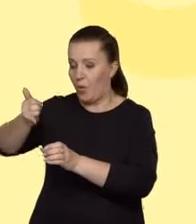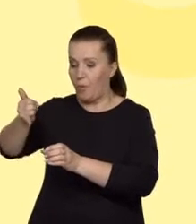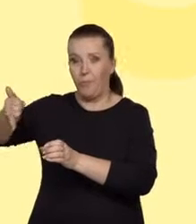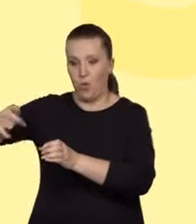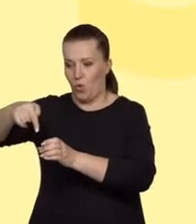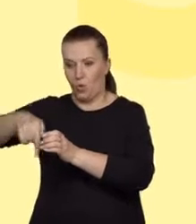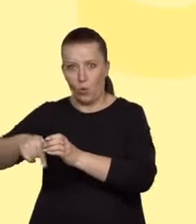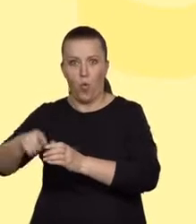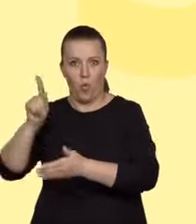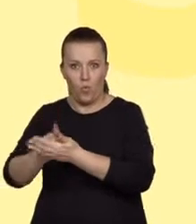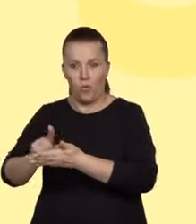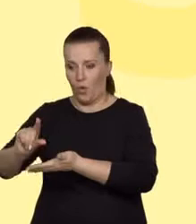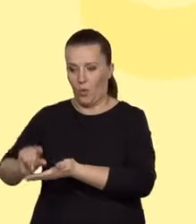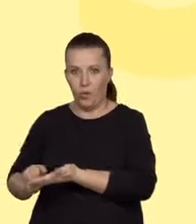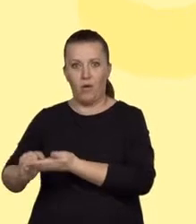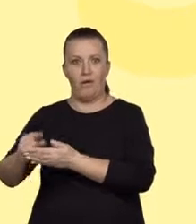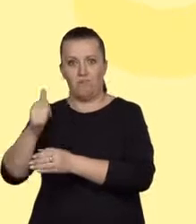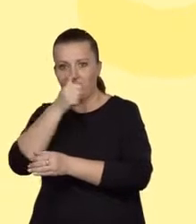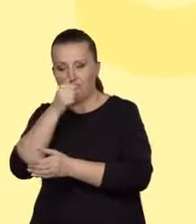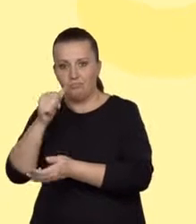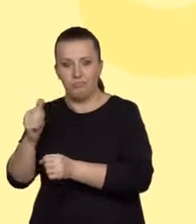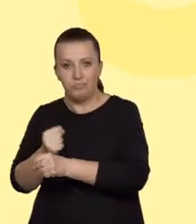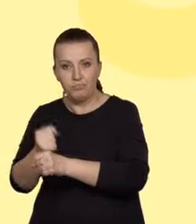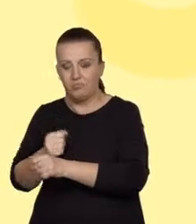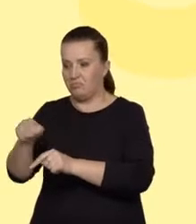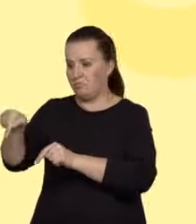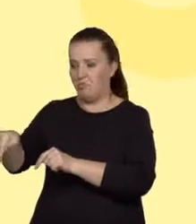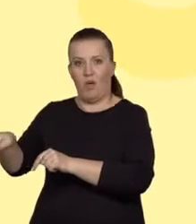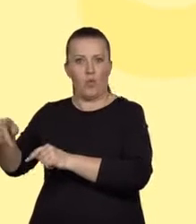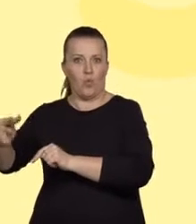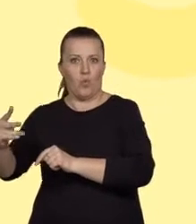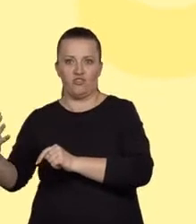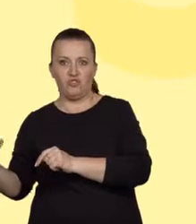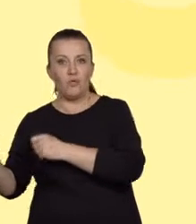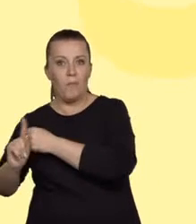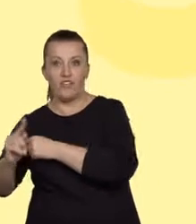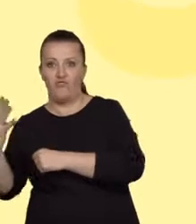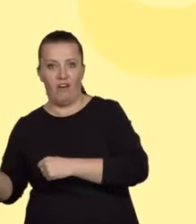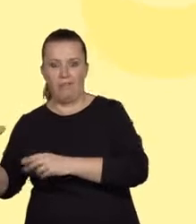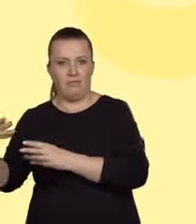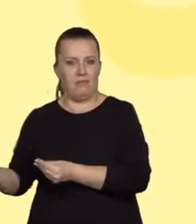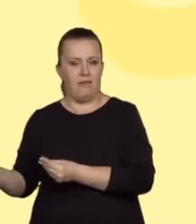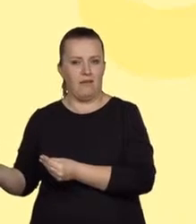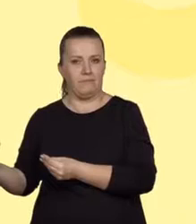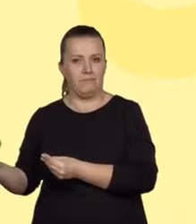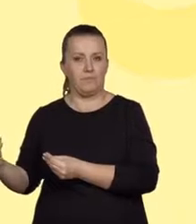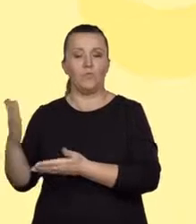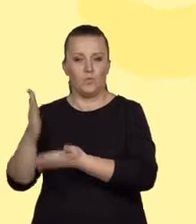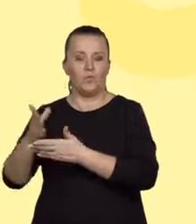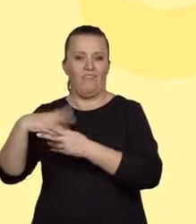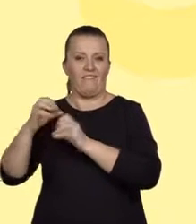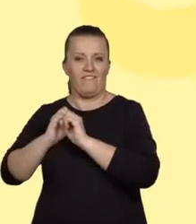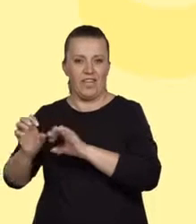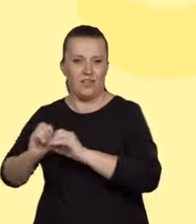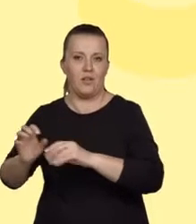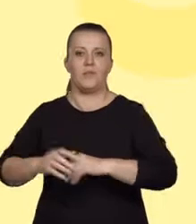trzeciego, a nie powstał w wyniku ogrzania roztworu otrzymanego po dodaniu świeżo strąconego wodorotlenku miedzi 2 do